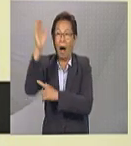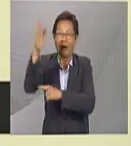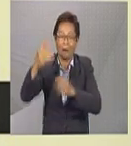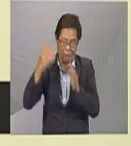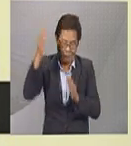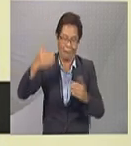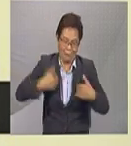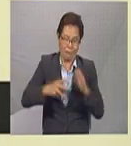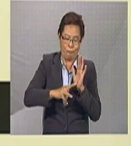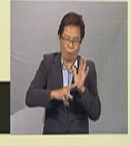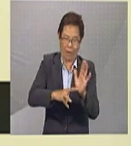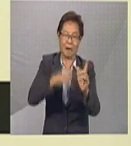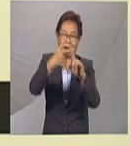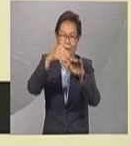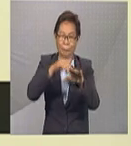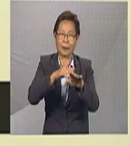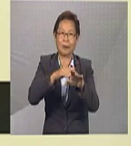wakil daripada